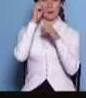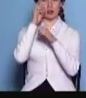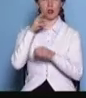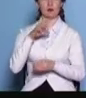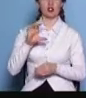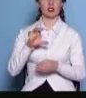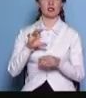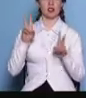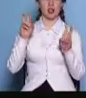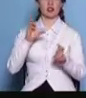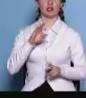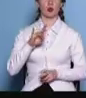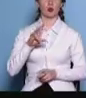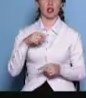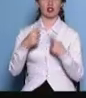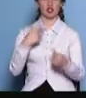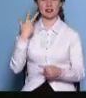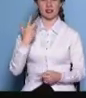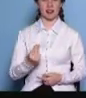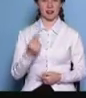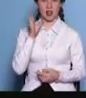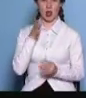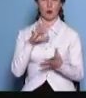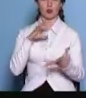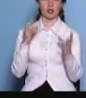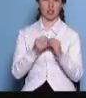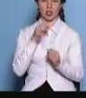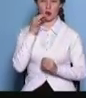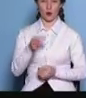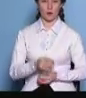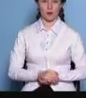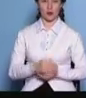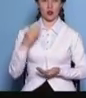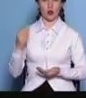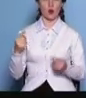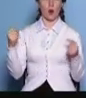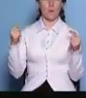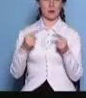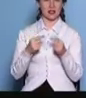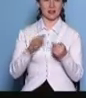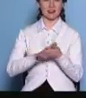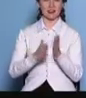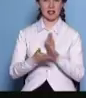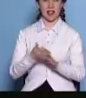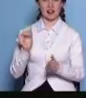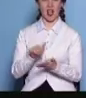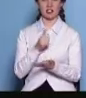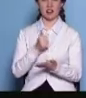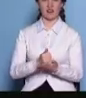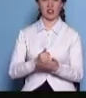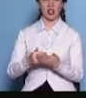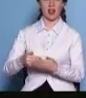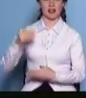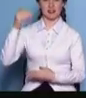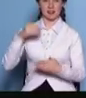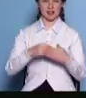комплекс «Струна». Через 3 дня эксперты вынесут вердикт зданию. Он определит состояние основных несущих